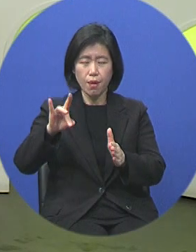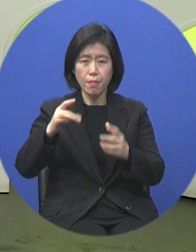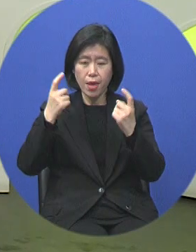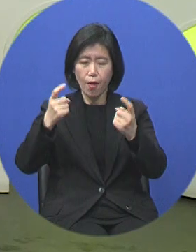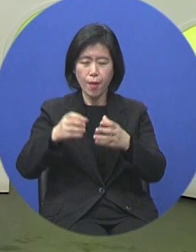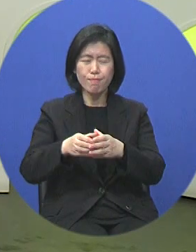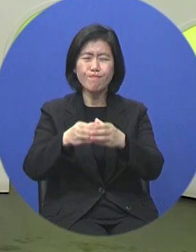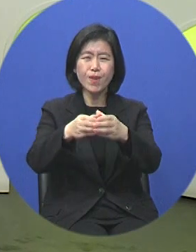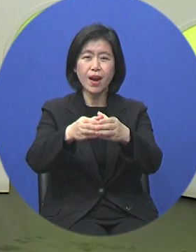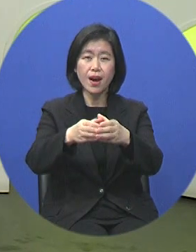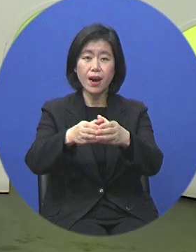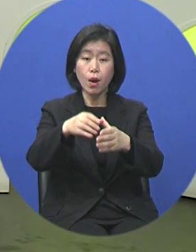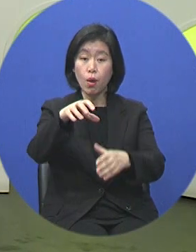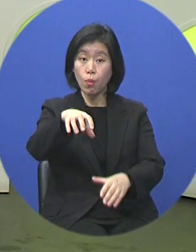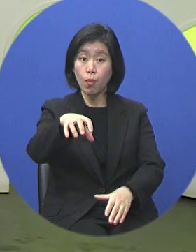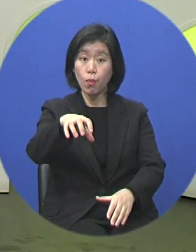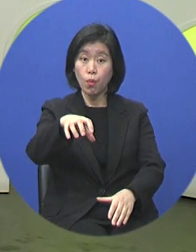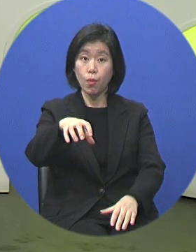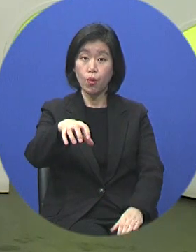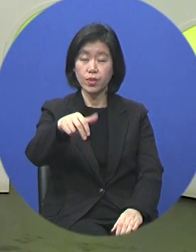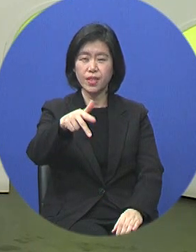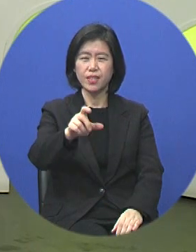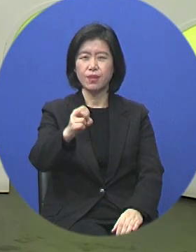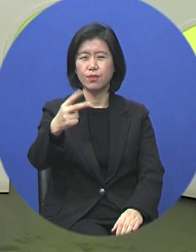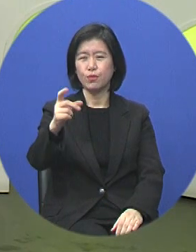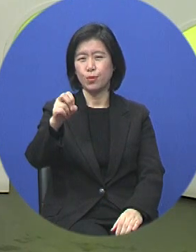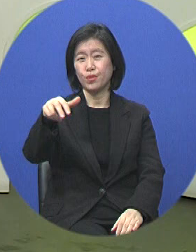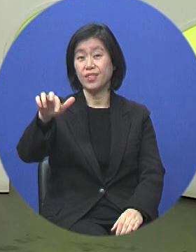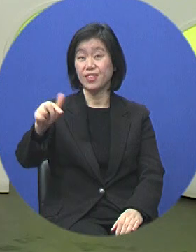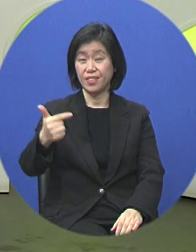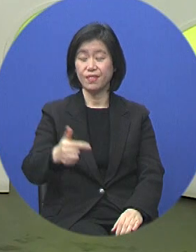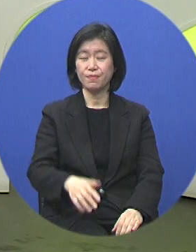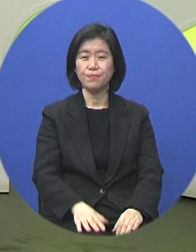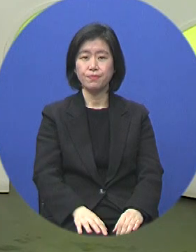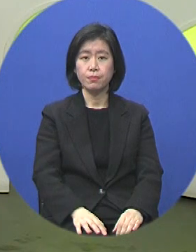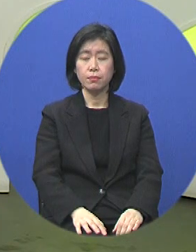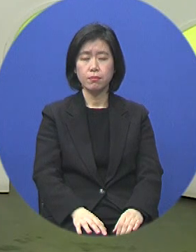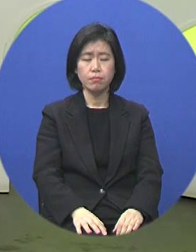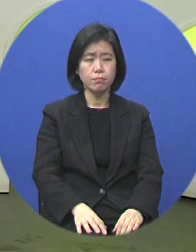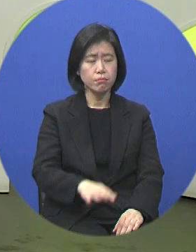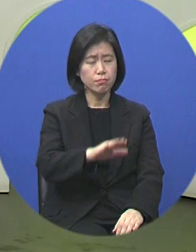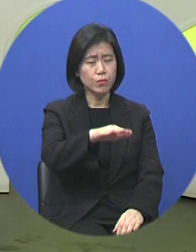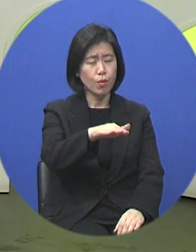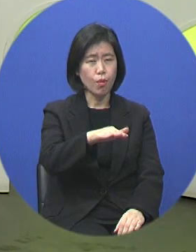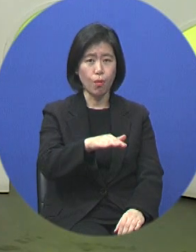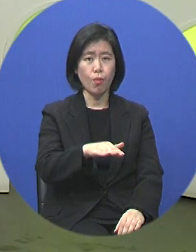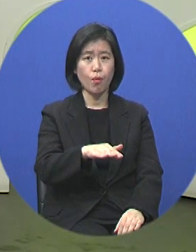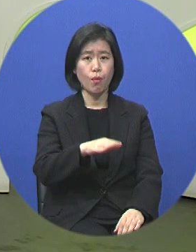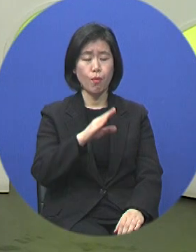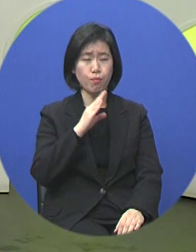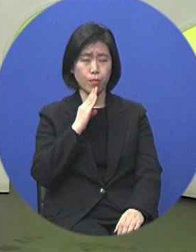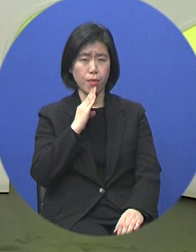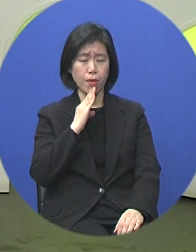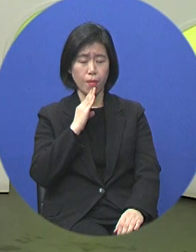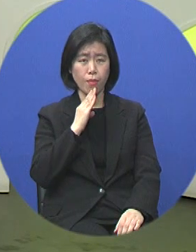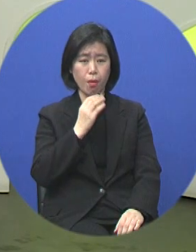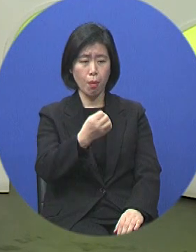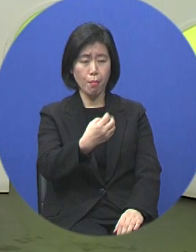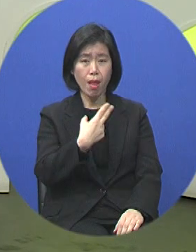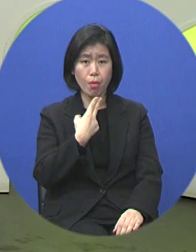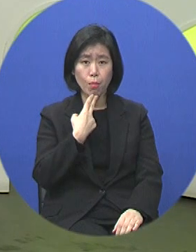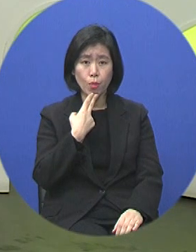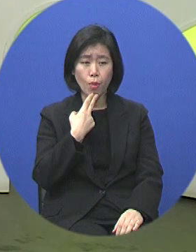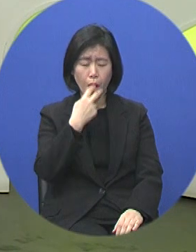점도 있겠지만 정말 전화상으로는 네. 그런 것이 하나도 느껴지지 않을 정도로 너무나 밝게 예,